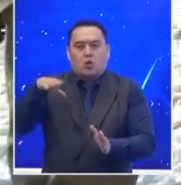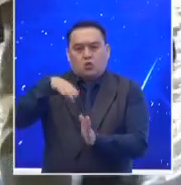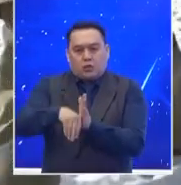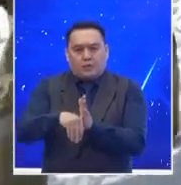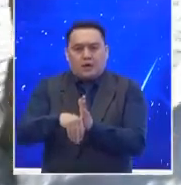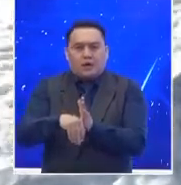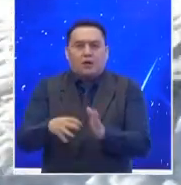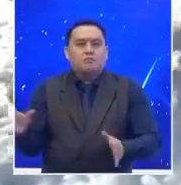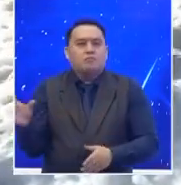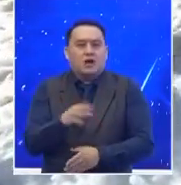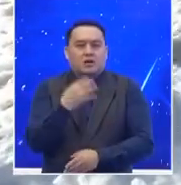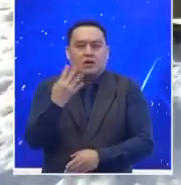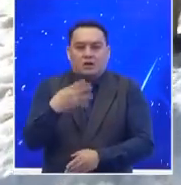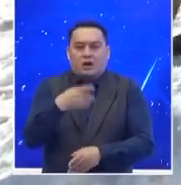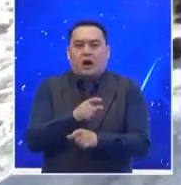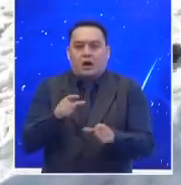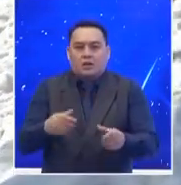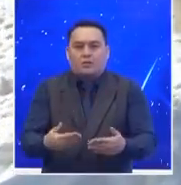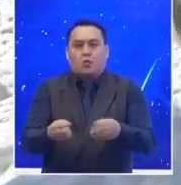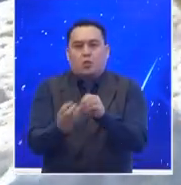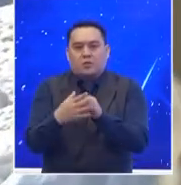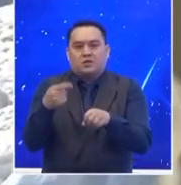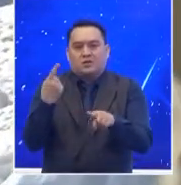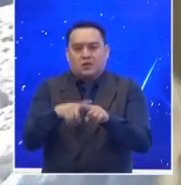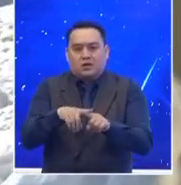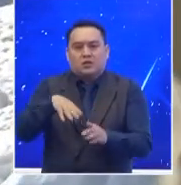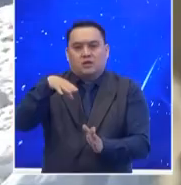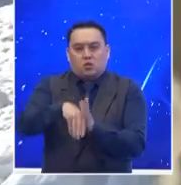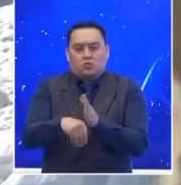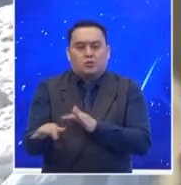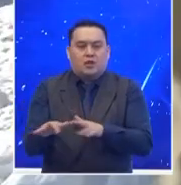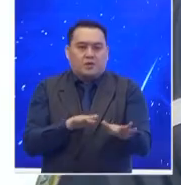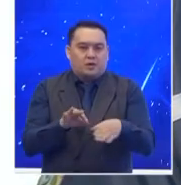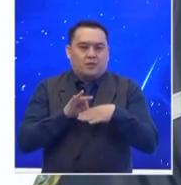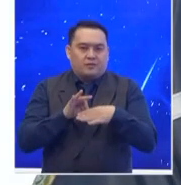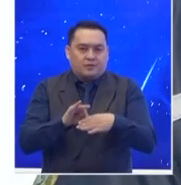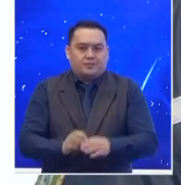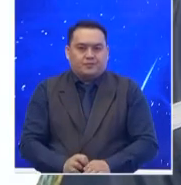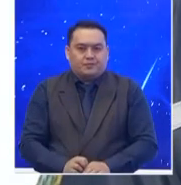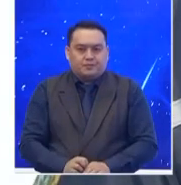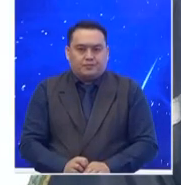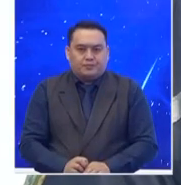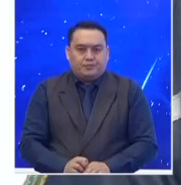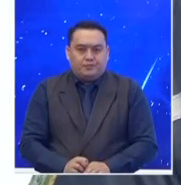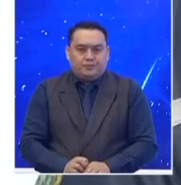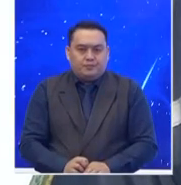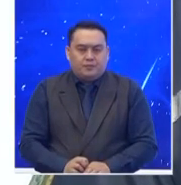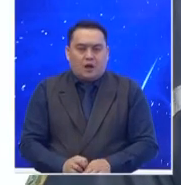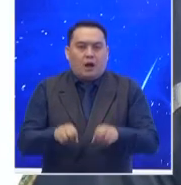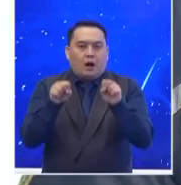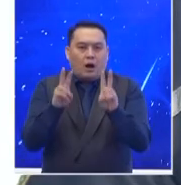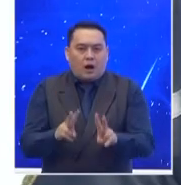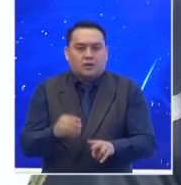қосылды. Барлығы 40-тан аса адам мен 15 бірлік техника жұмылдырылды. Тактика специальных учений при проведении.